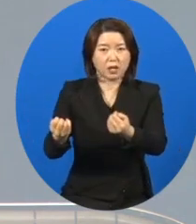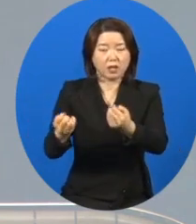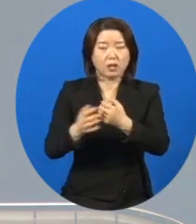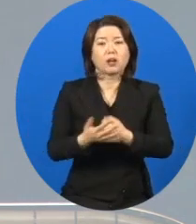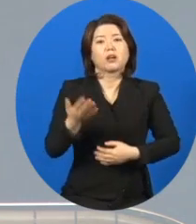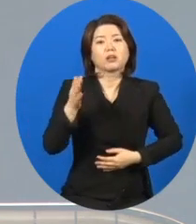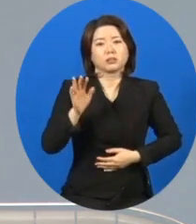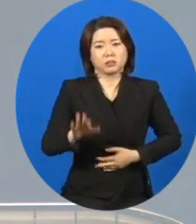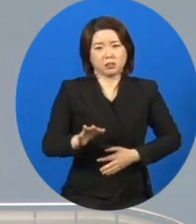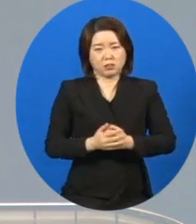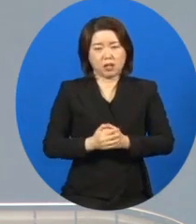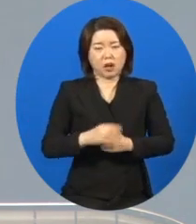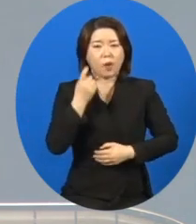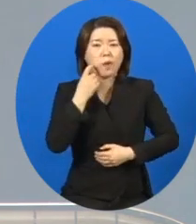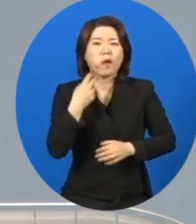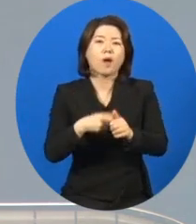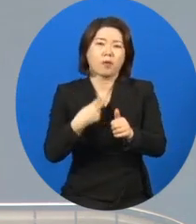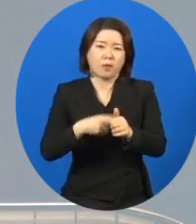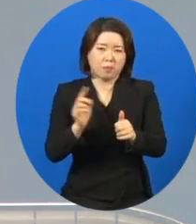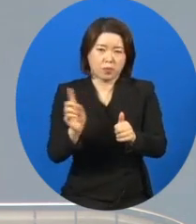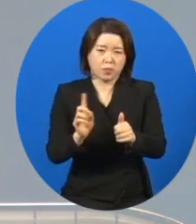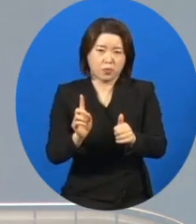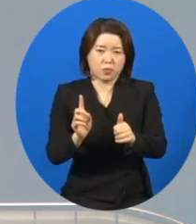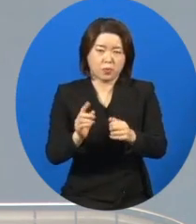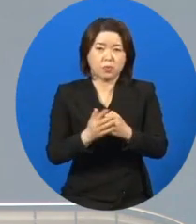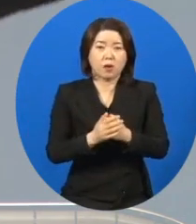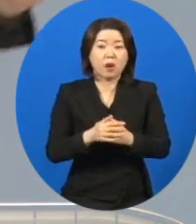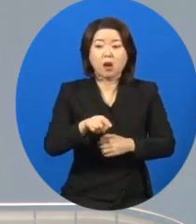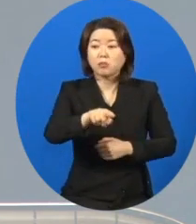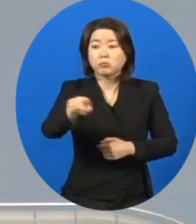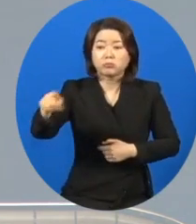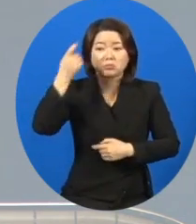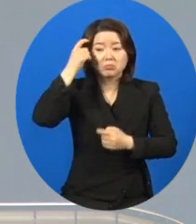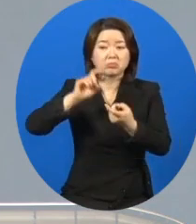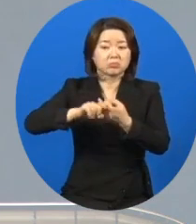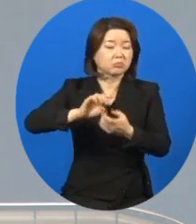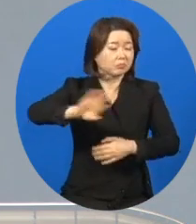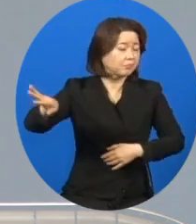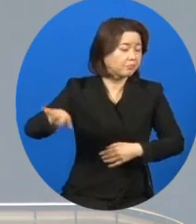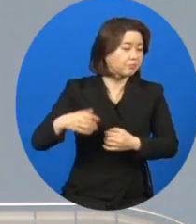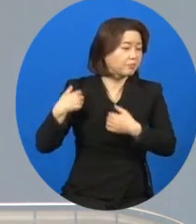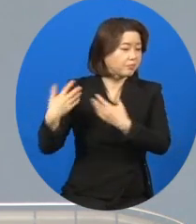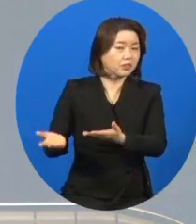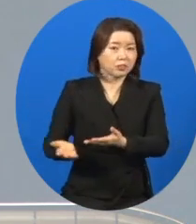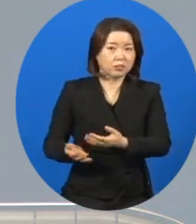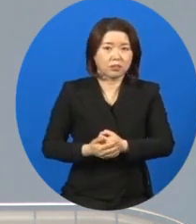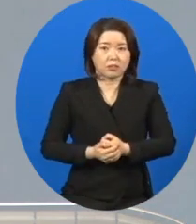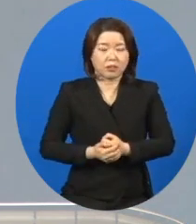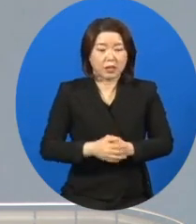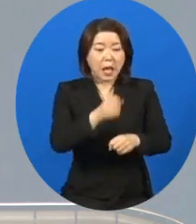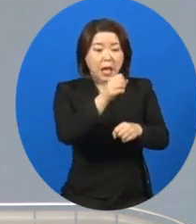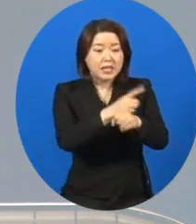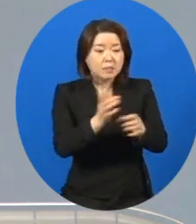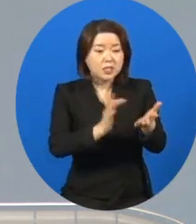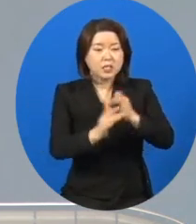그런데 이 거짓 교사들에게는 그건 아무 관심이 없어요. 이미 예수 믿고 있는 고린도